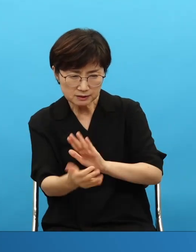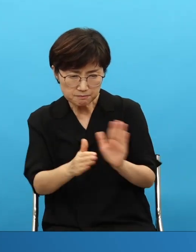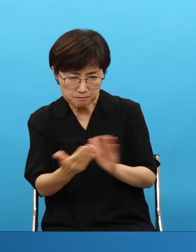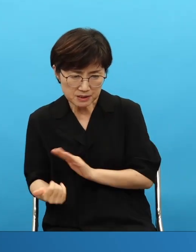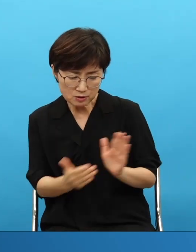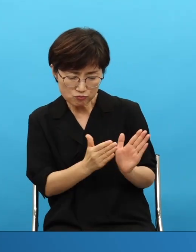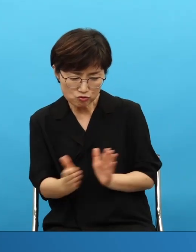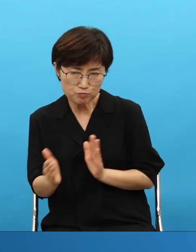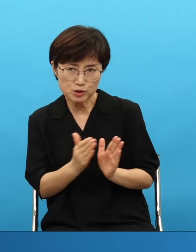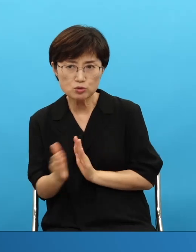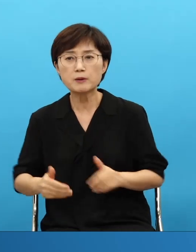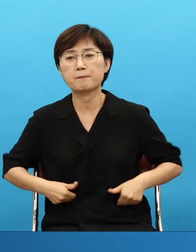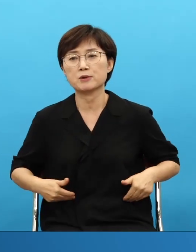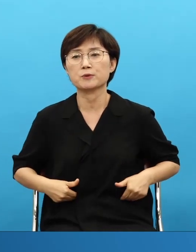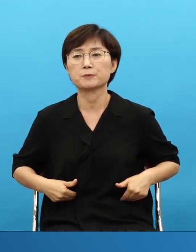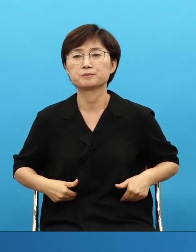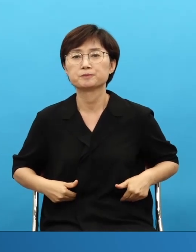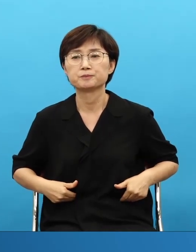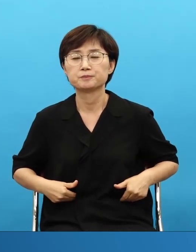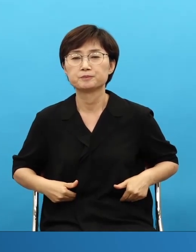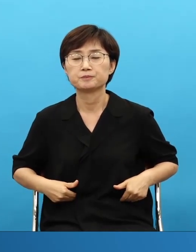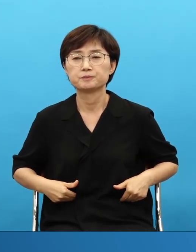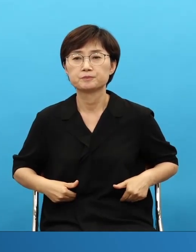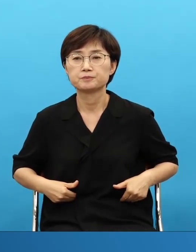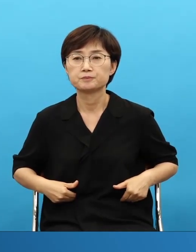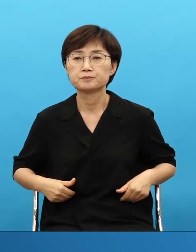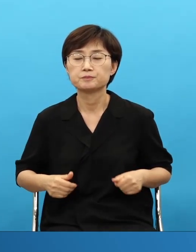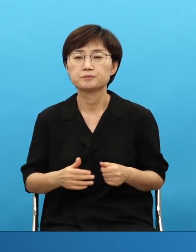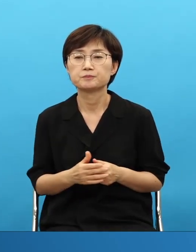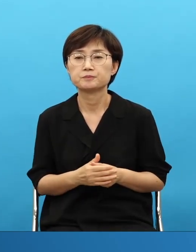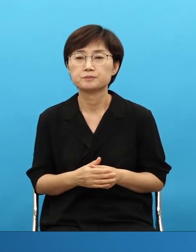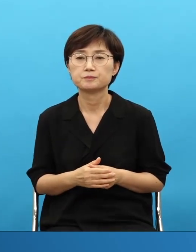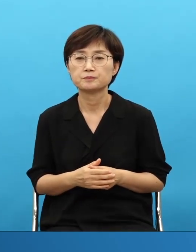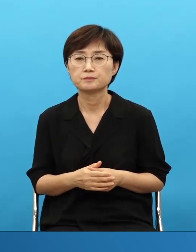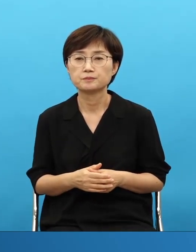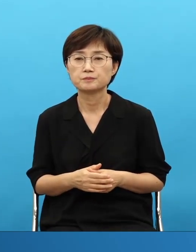그래서 교회사에 남는